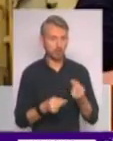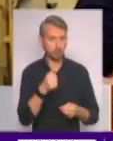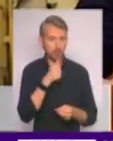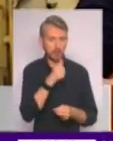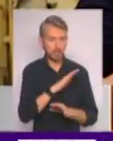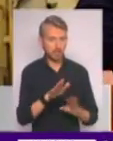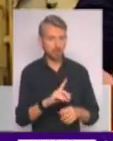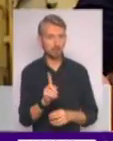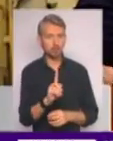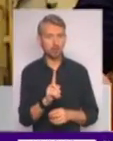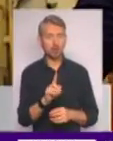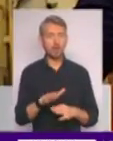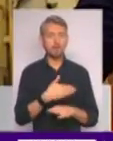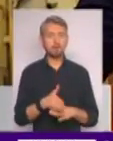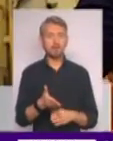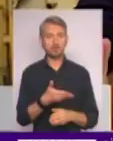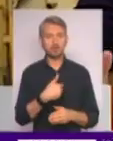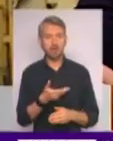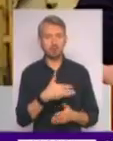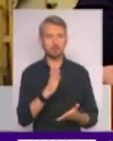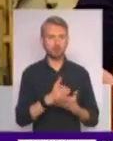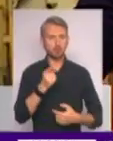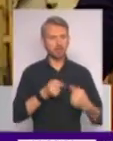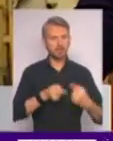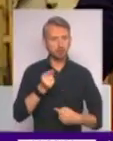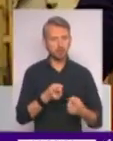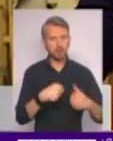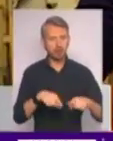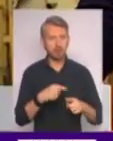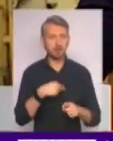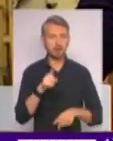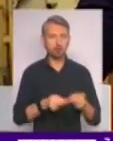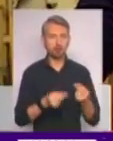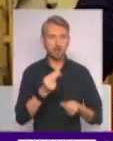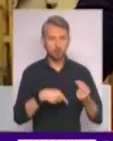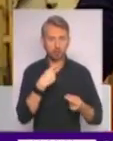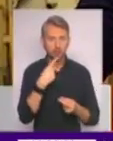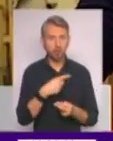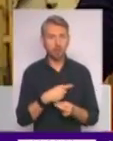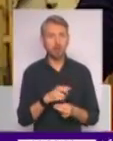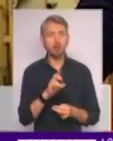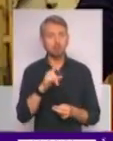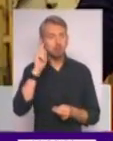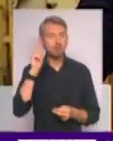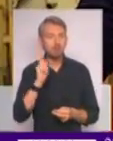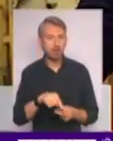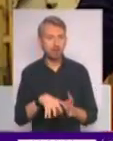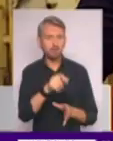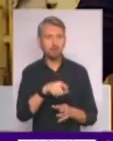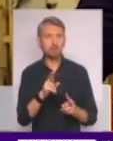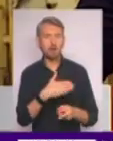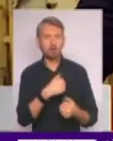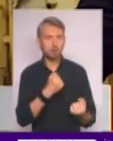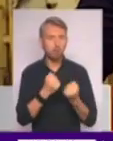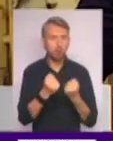що між нами існують диспути на фракції. Я деколи жартую і говорю про те, що знали би виборці, як ми за них боремося, воюємо